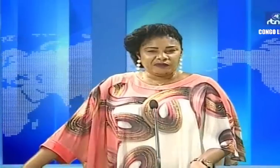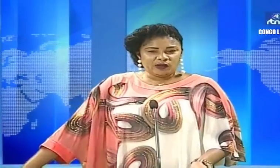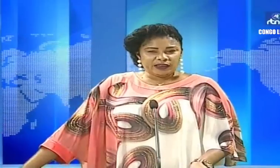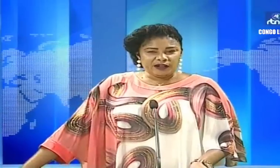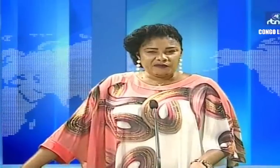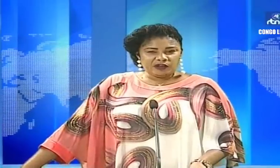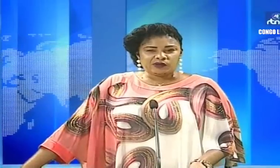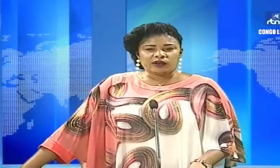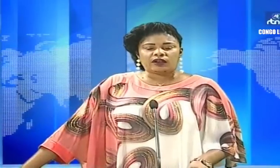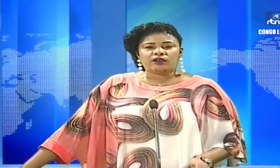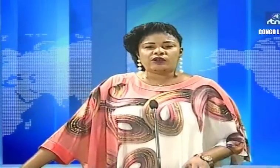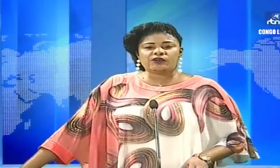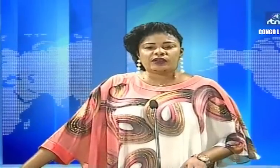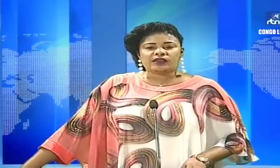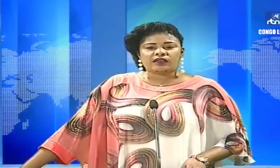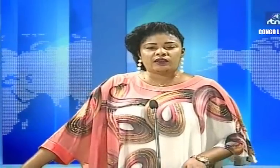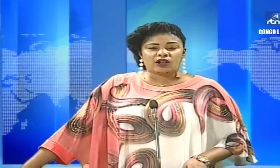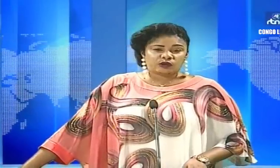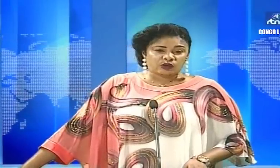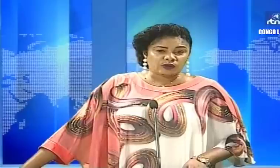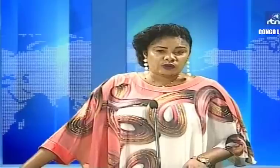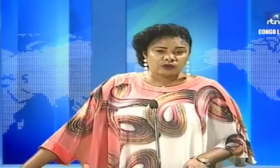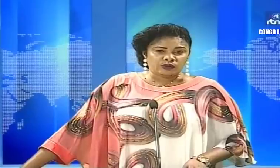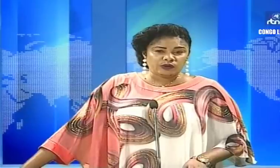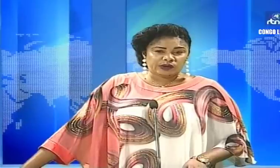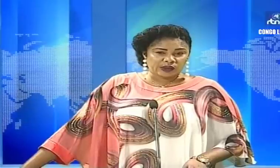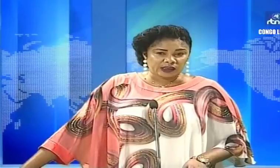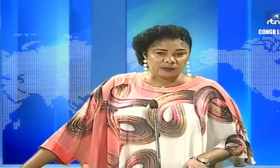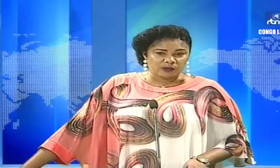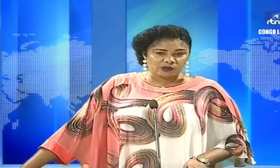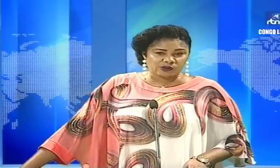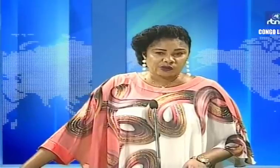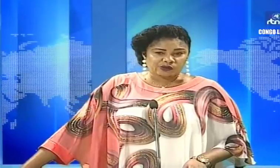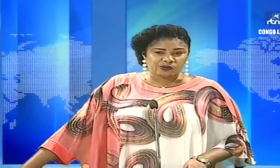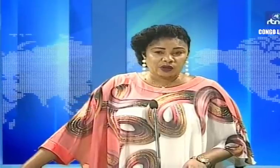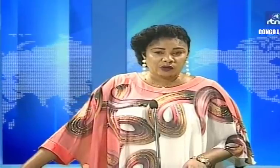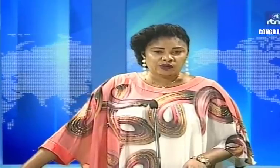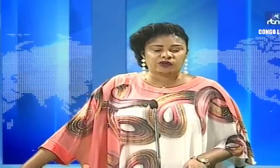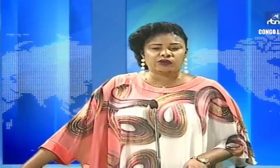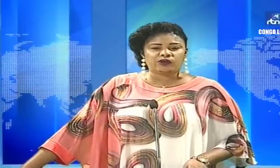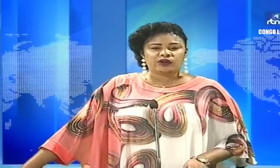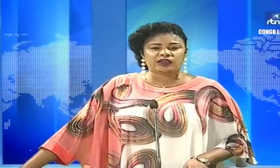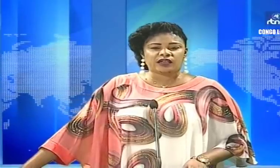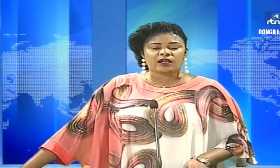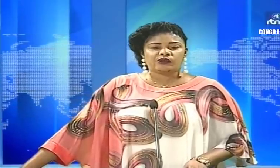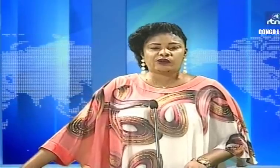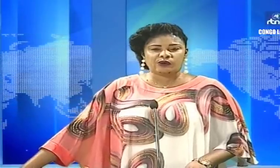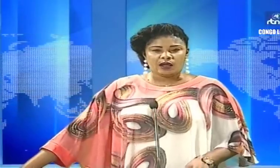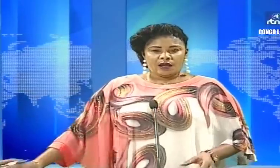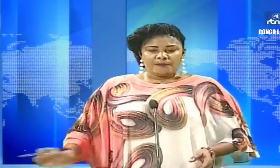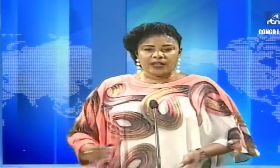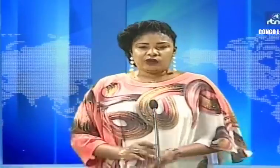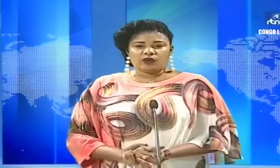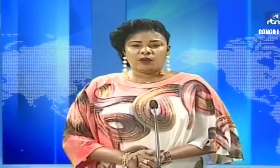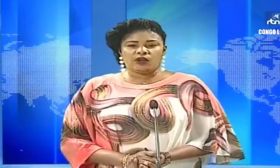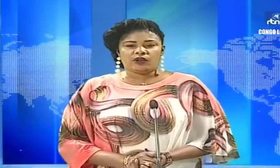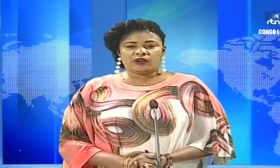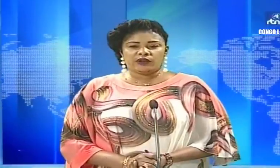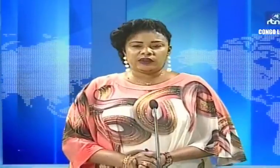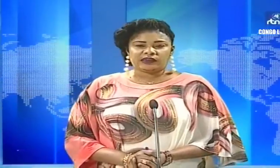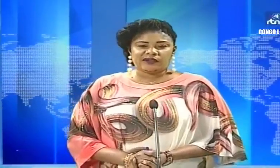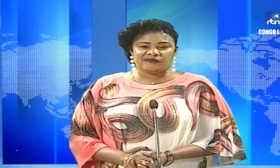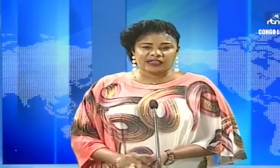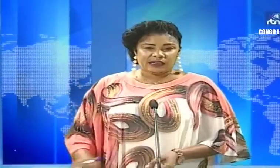Le chef de l'État, Félix Antoine Tshisekedi, a entendu ce dimanche au Soudan du Sud. Il sera reçu par son